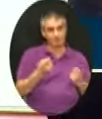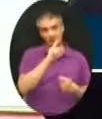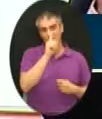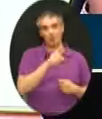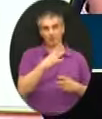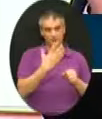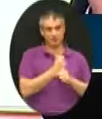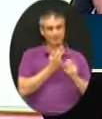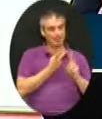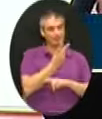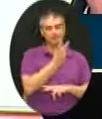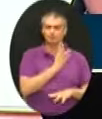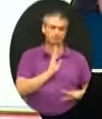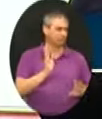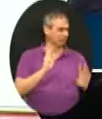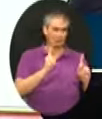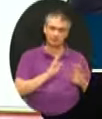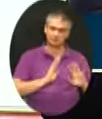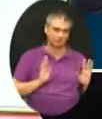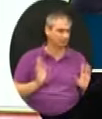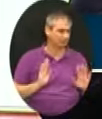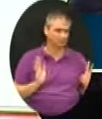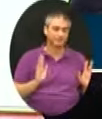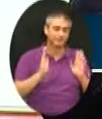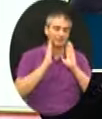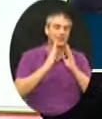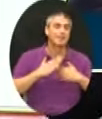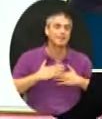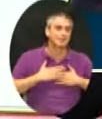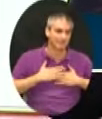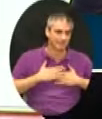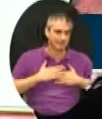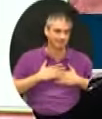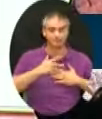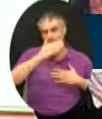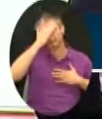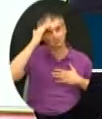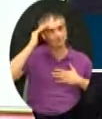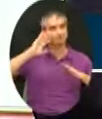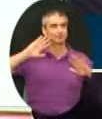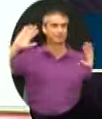הוא יצליח לעבור אותה. לא צריך, תאמין לי, זה מספיק.